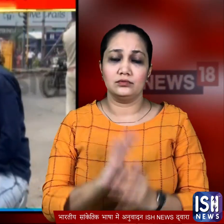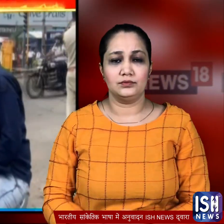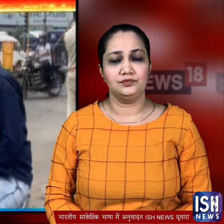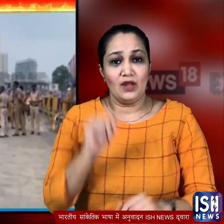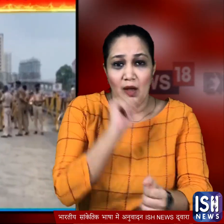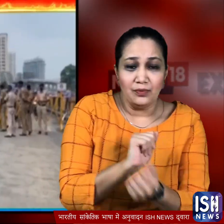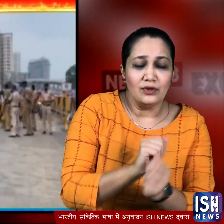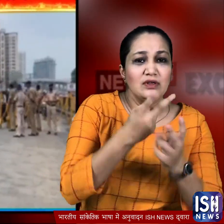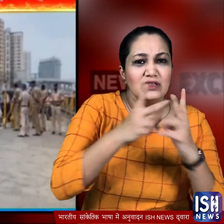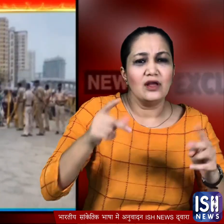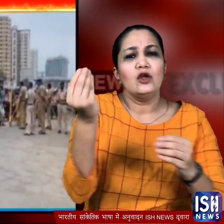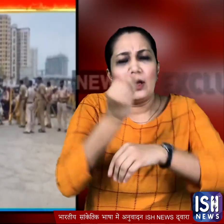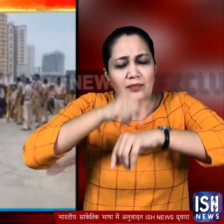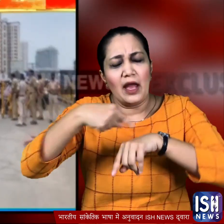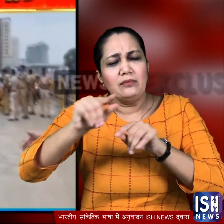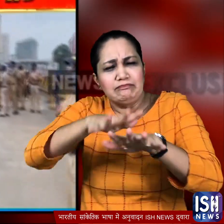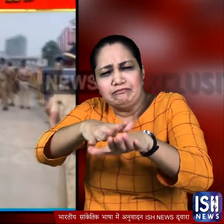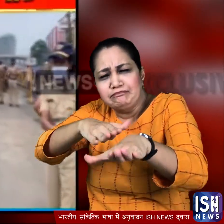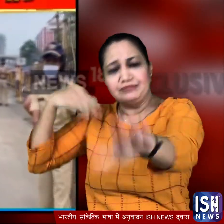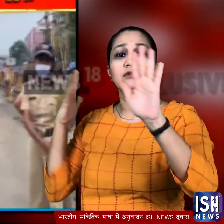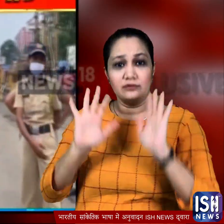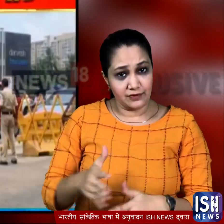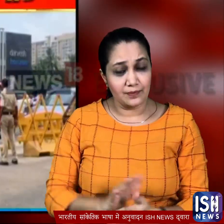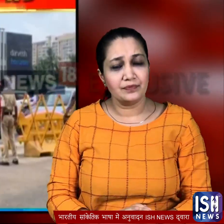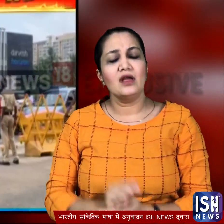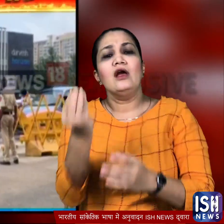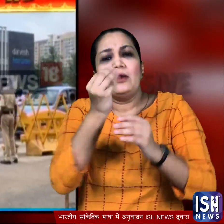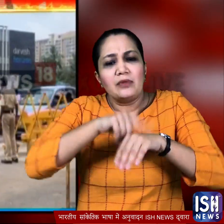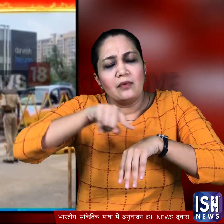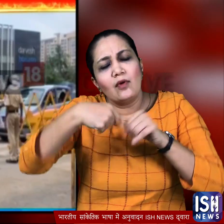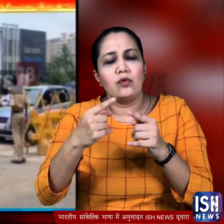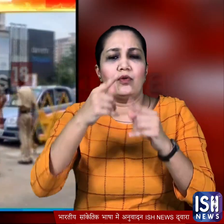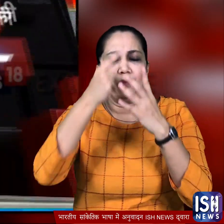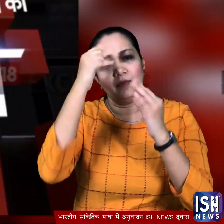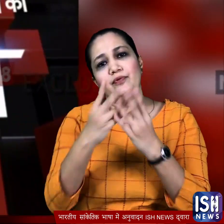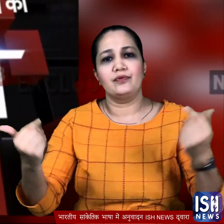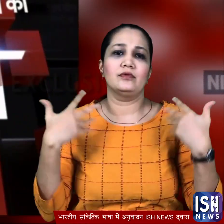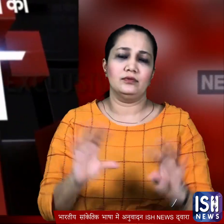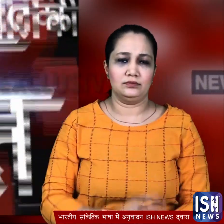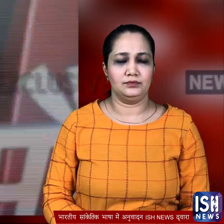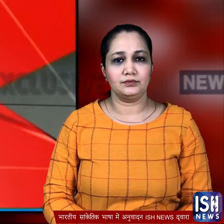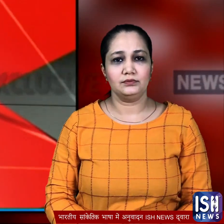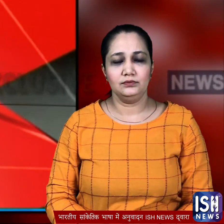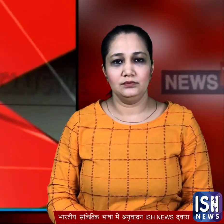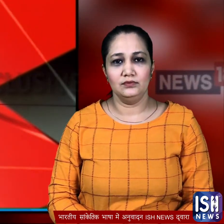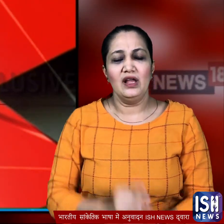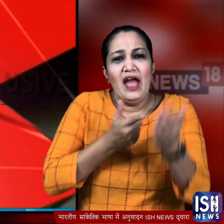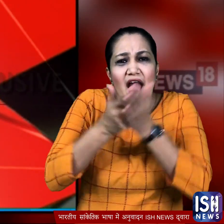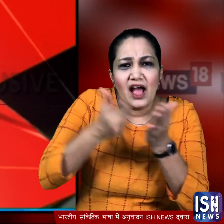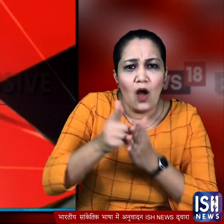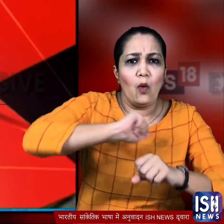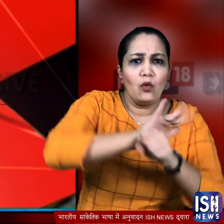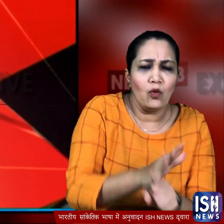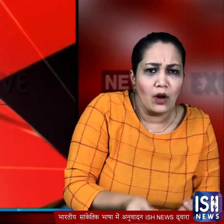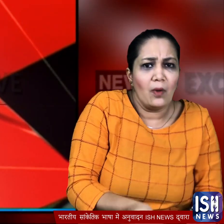इस एक्शन की वजह से वहां थोड़ी देर के लिए जैम जरूर लगा, लेकिन कुछ वक्त के बाद इस समस्या को दूर कर लिया गया। ग्रामीण इलाकों में कोरोना